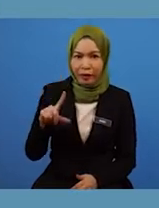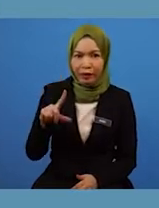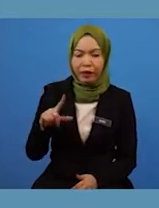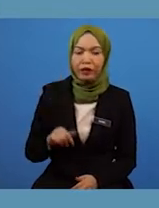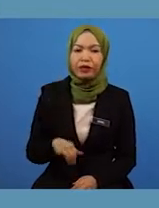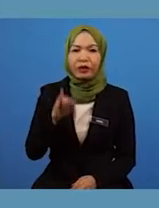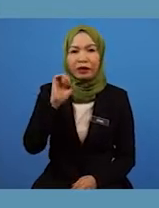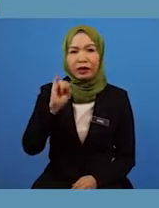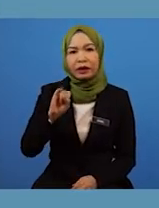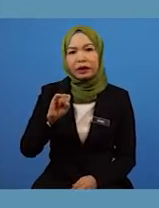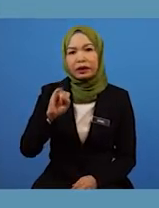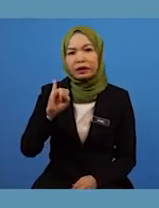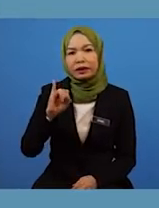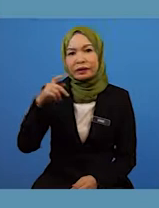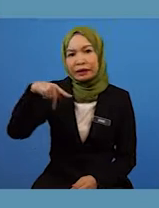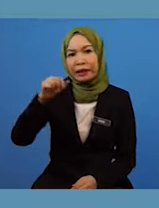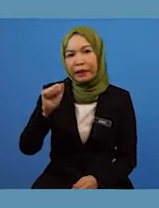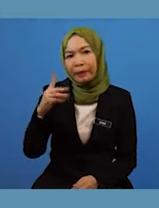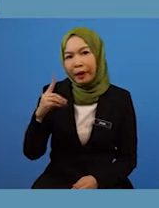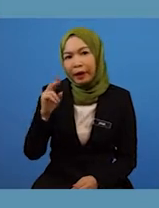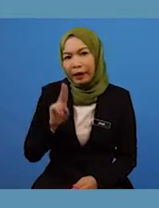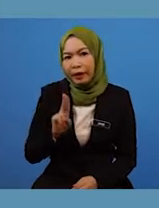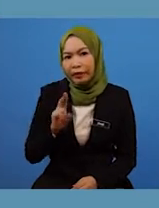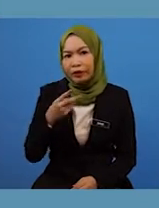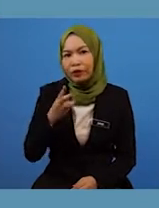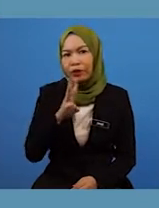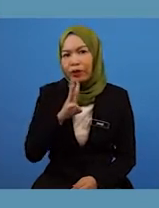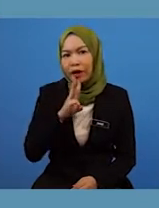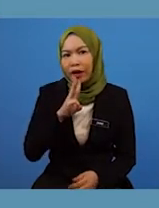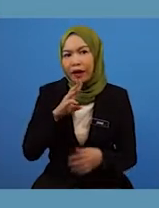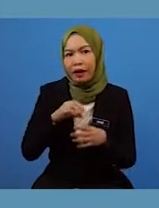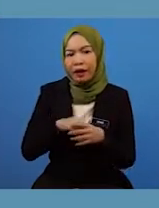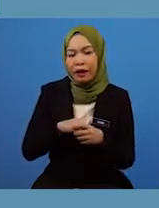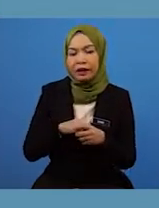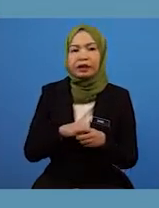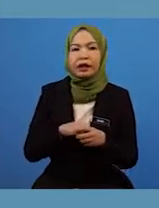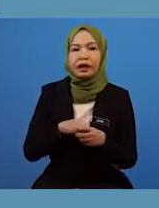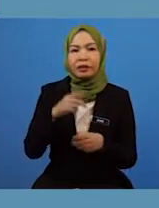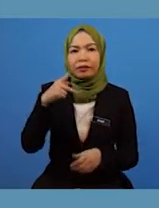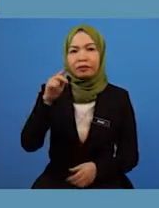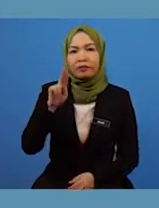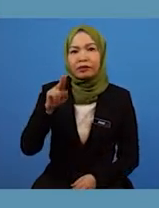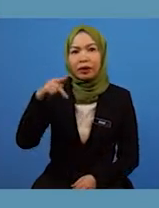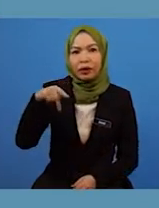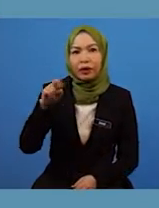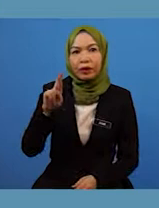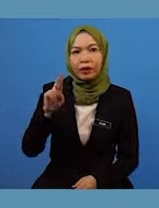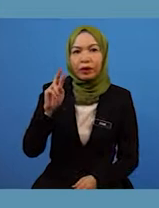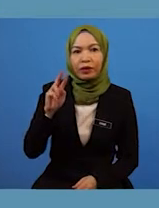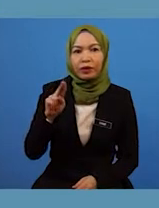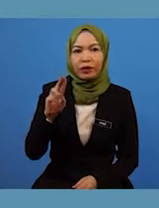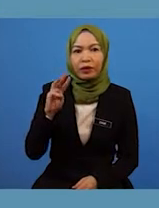bekas kuprum adalah sebanyak 300 cm padu. Suhu awal air dalam bekas